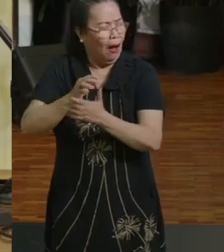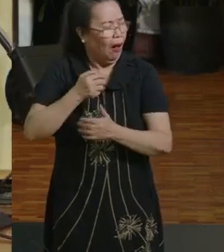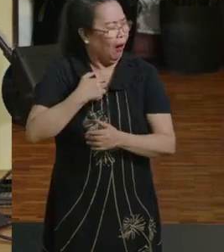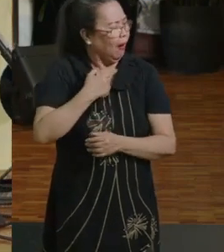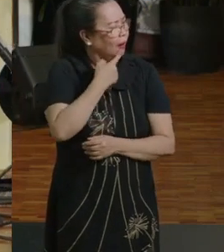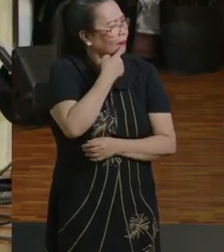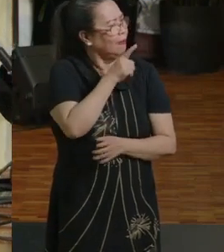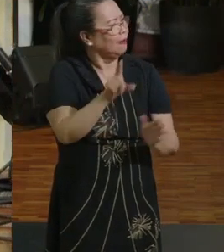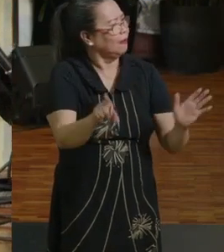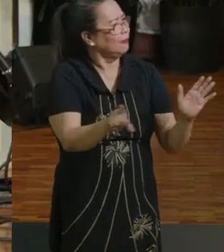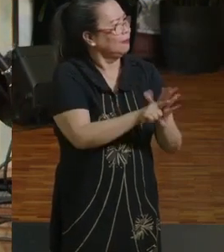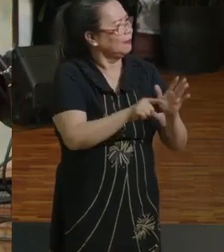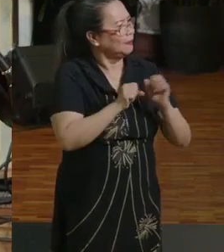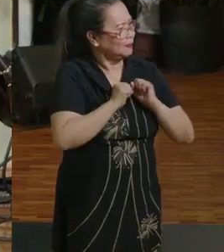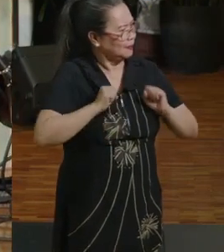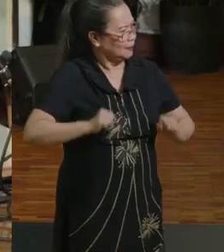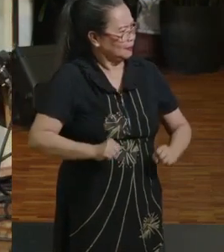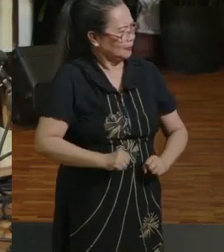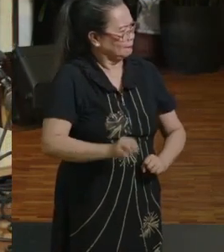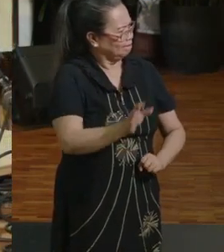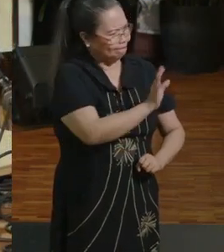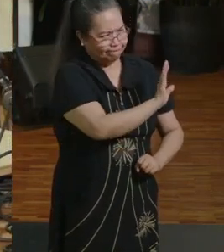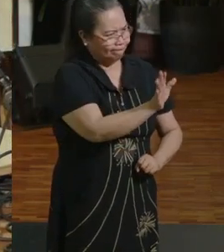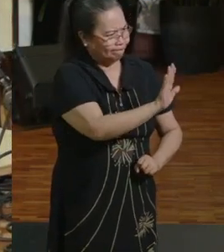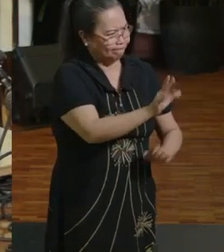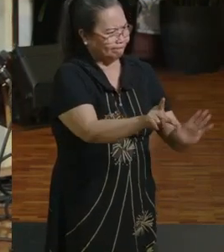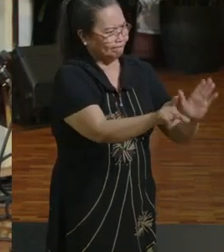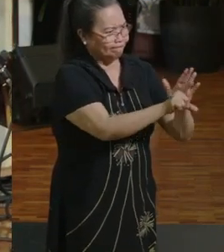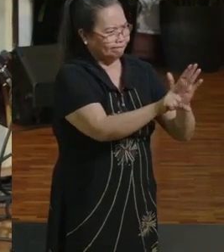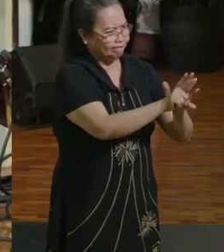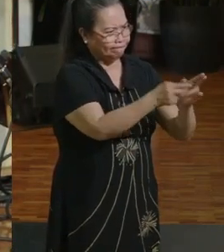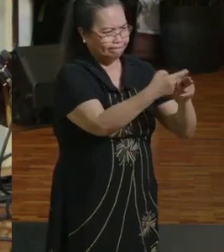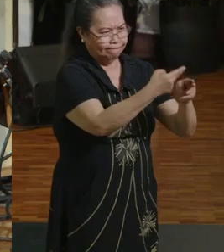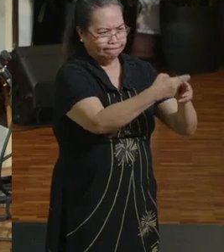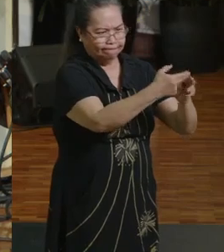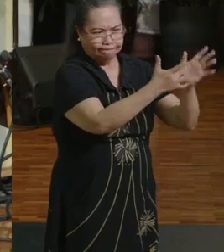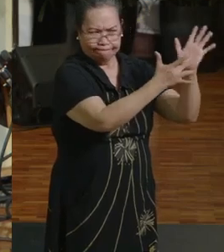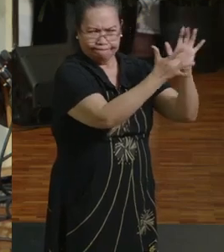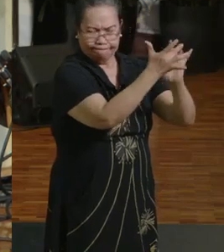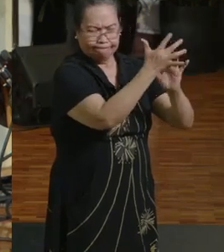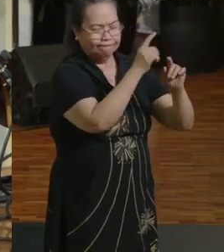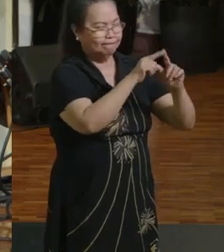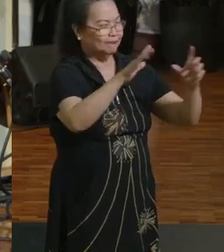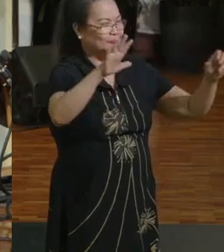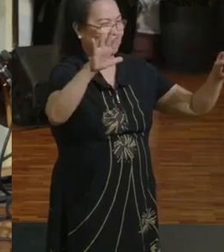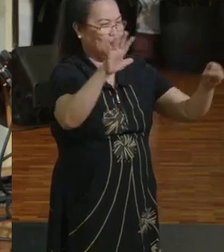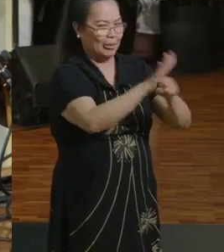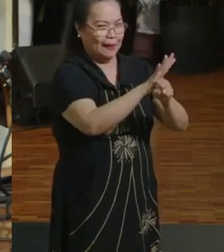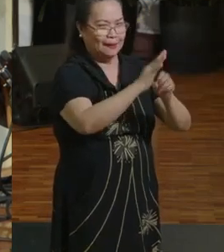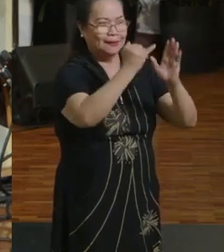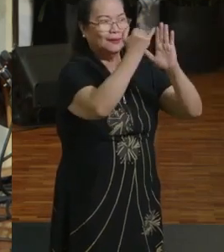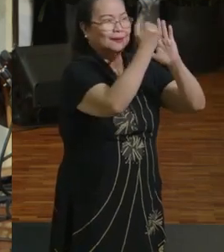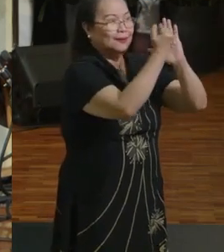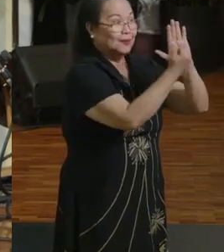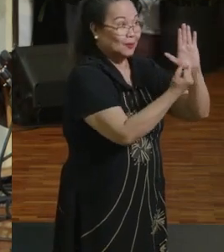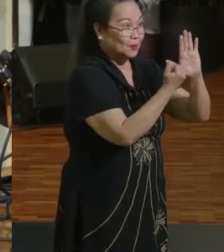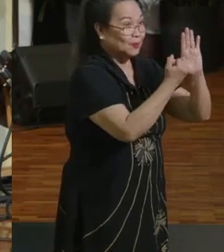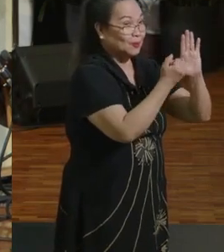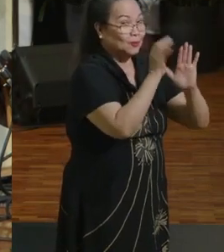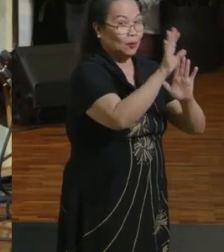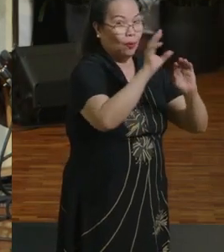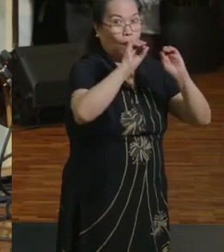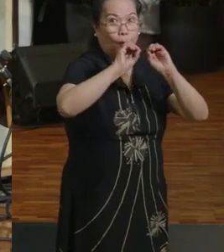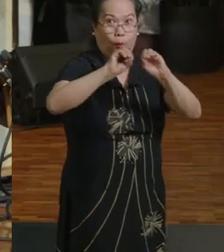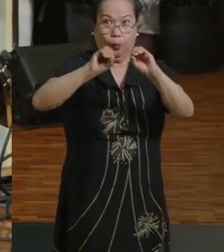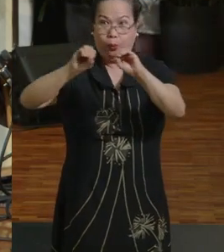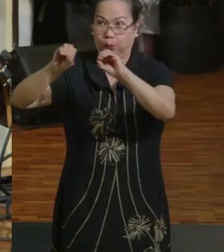pananampalataya. "We strictly charge you not to teach in this name. Yet here you have filled Jerusalem with your